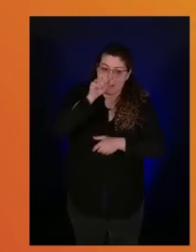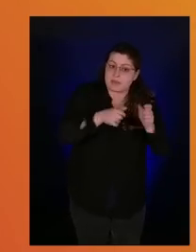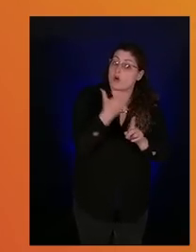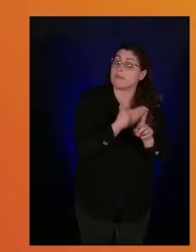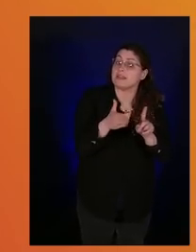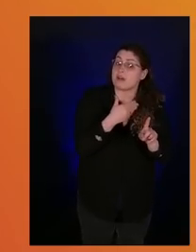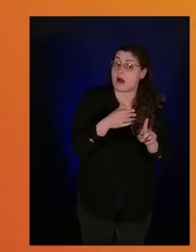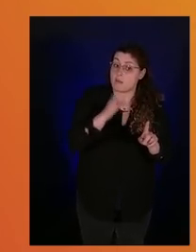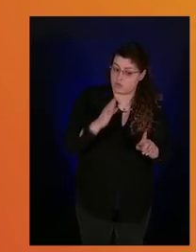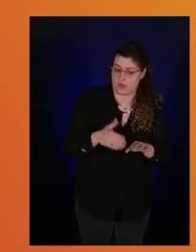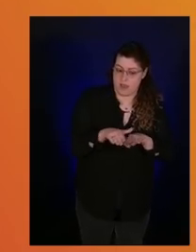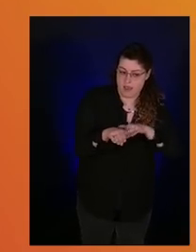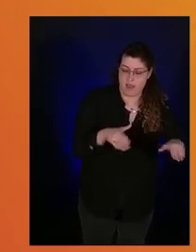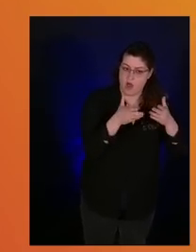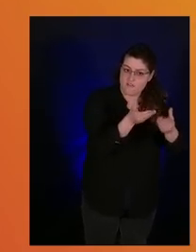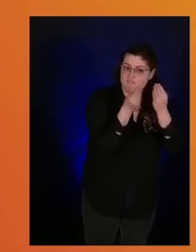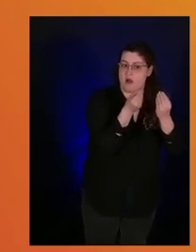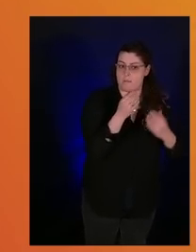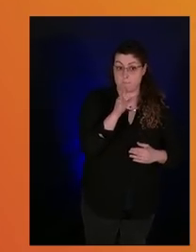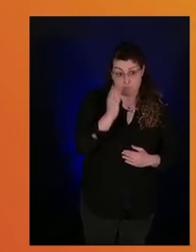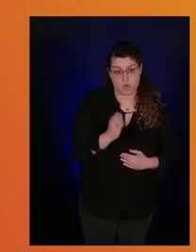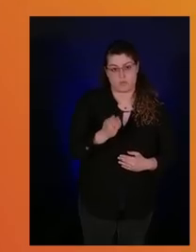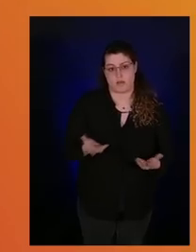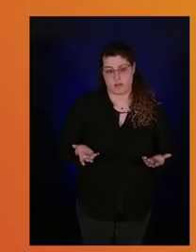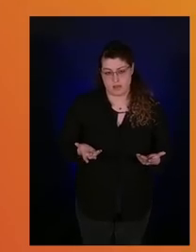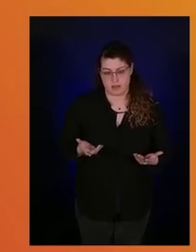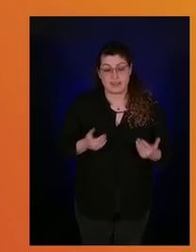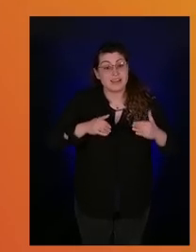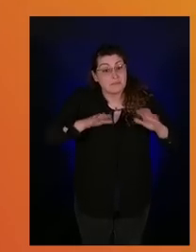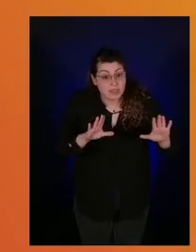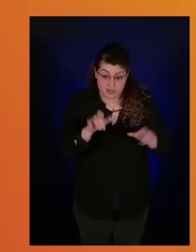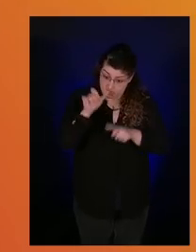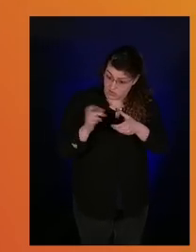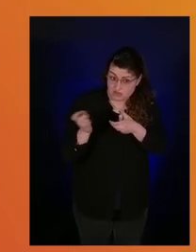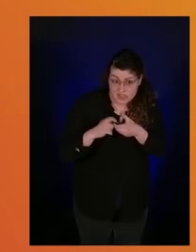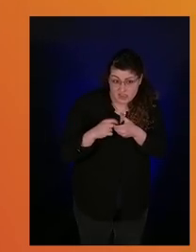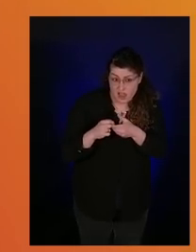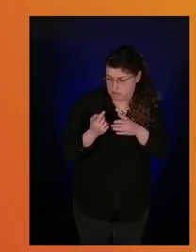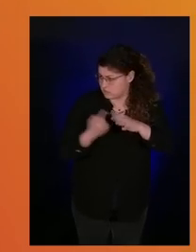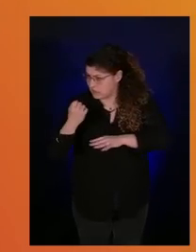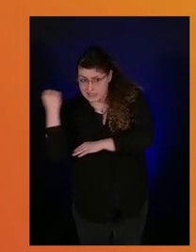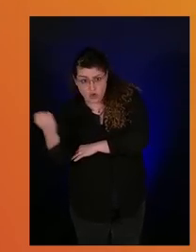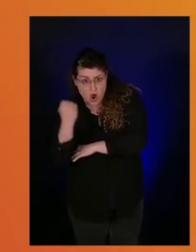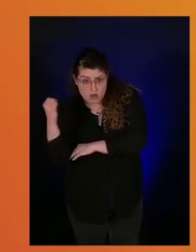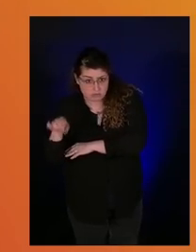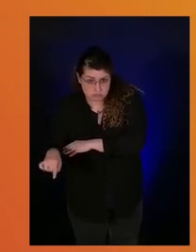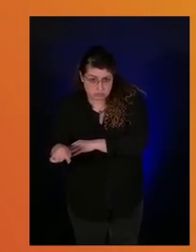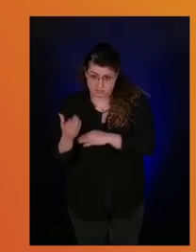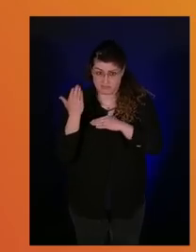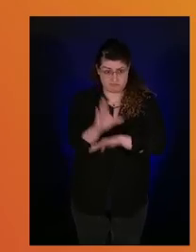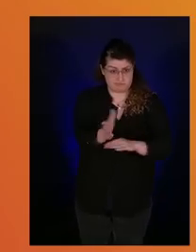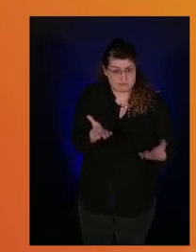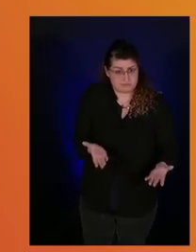de se former. Nos camarades ont besoin de se former. Or, les syndiqués isolés, nombreuses et nombreux, et qui ne sont pas représentés